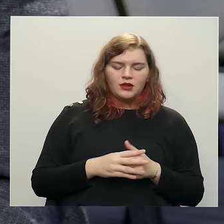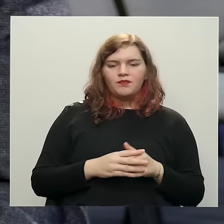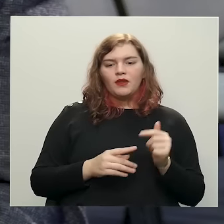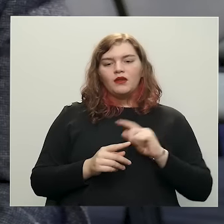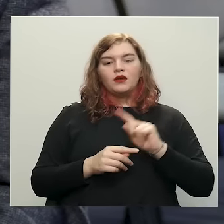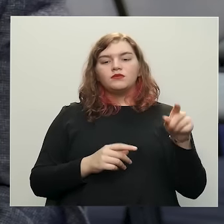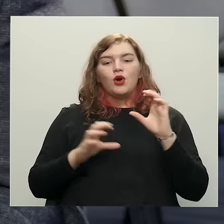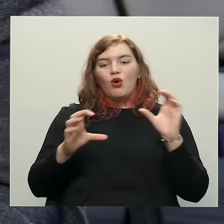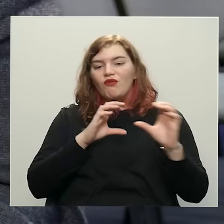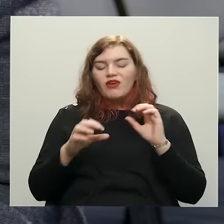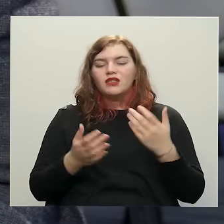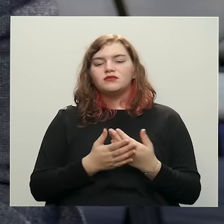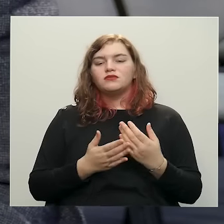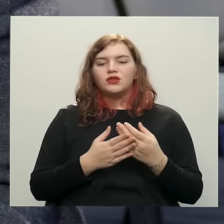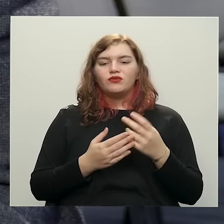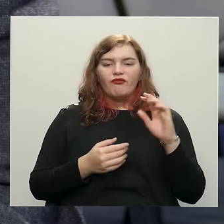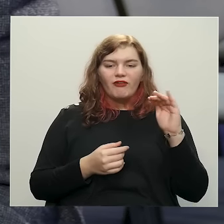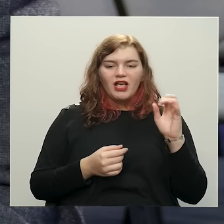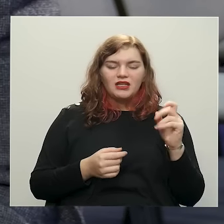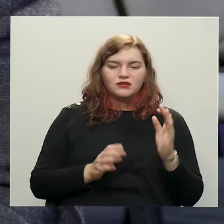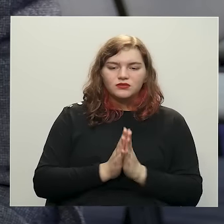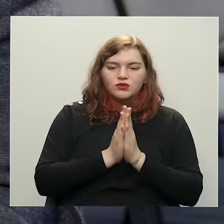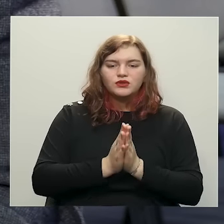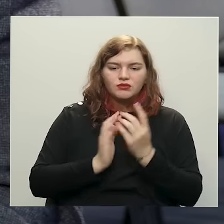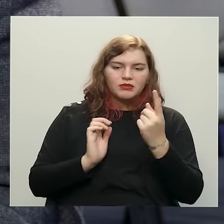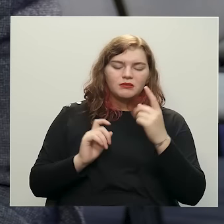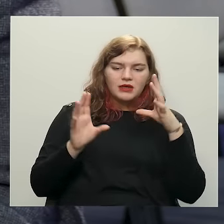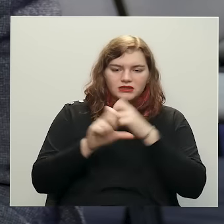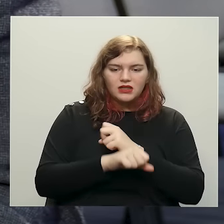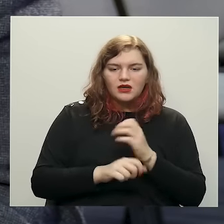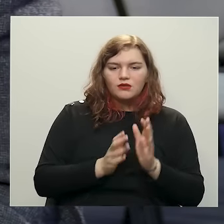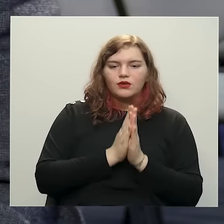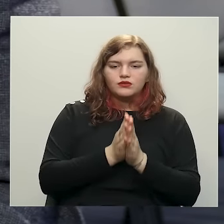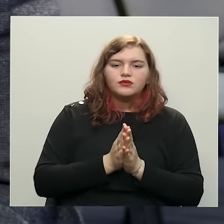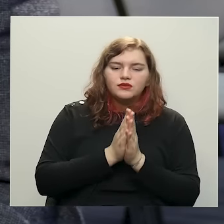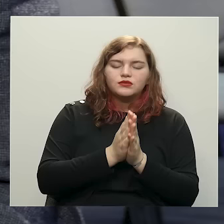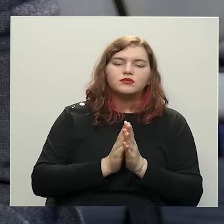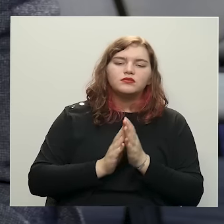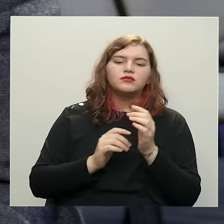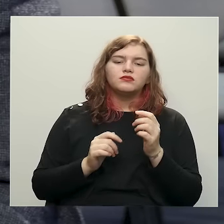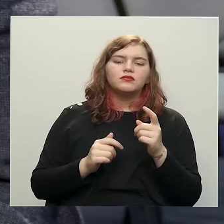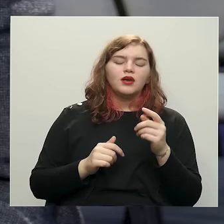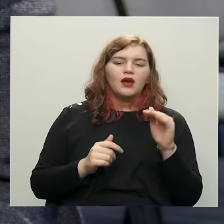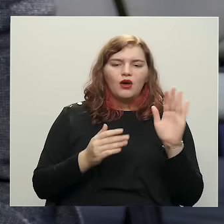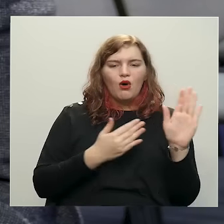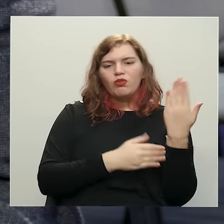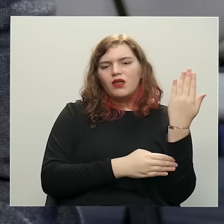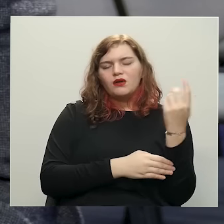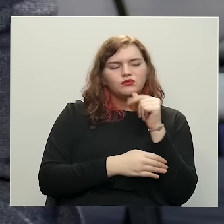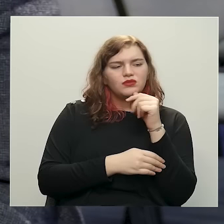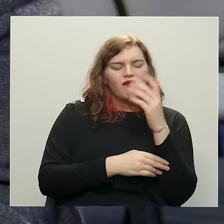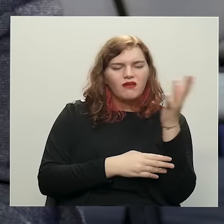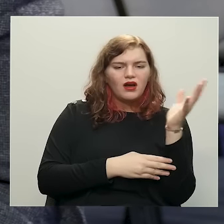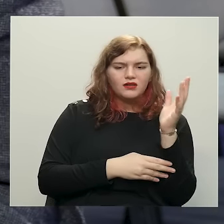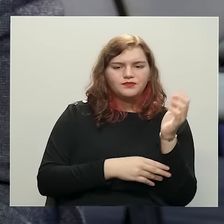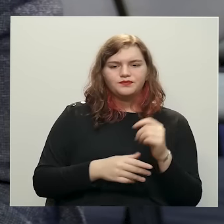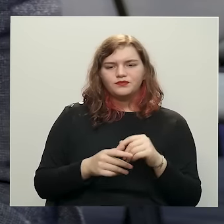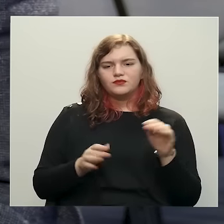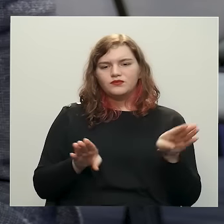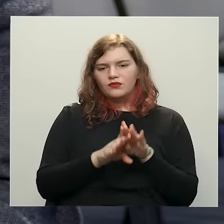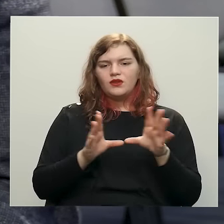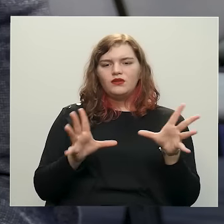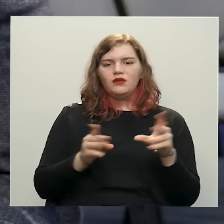ne-am dus cu ea la Felix. Ne-am dus la Felix în prima seară de rugăciune, într-un hotel, împreună cu